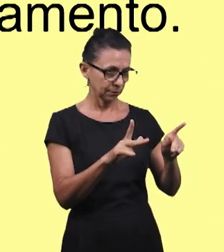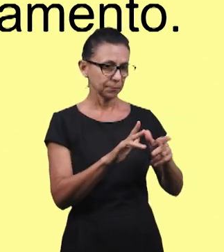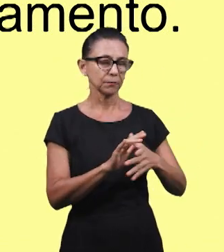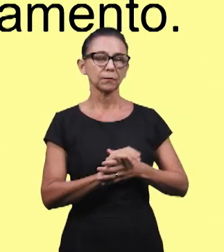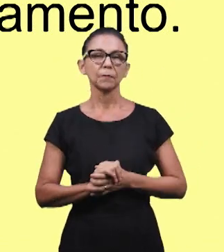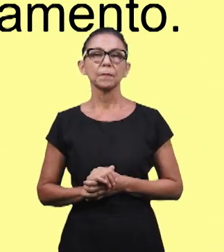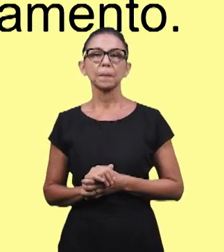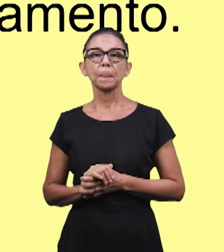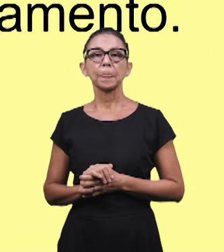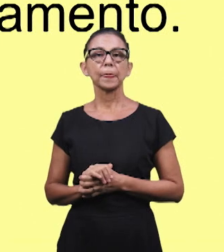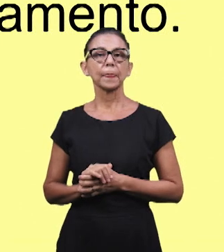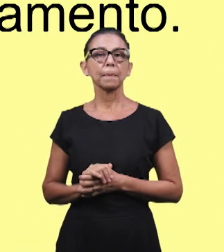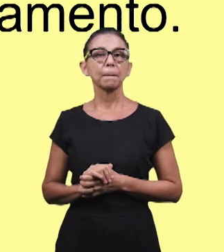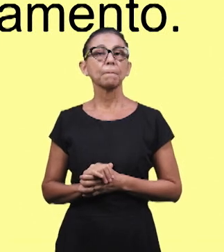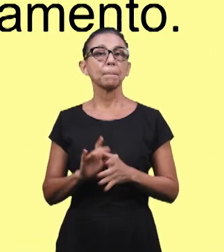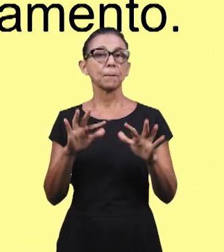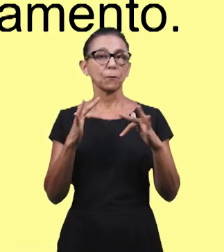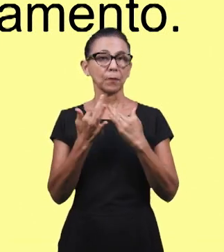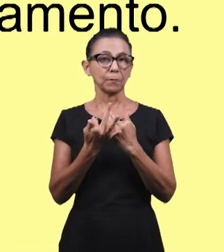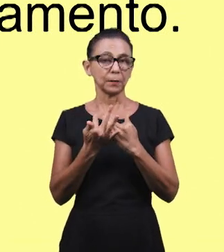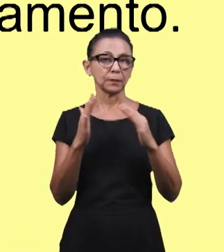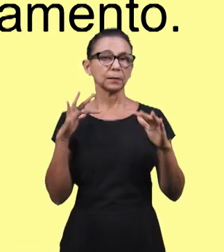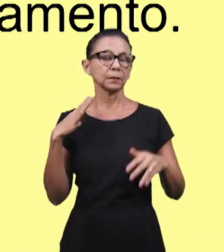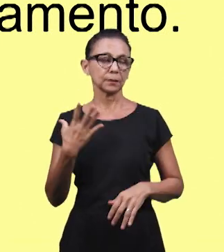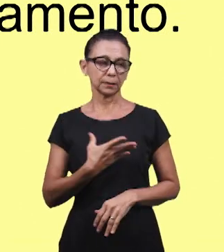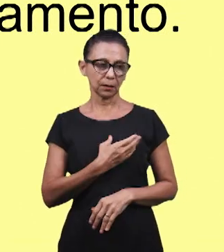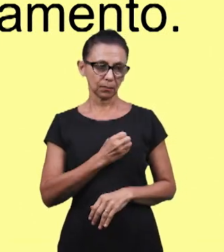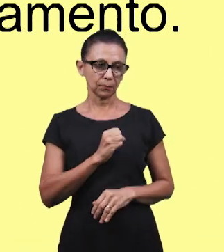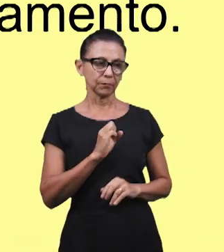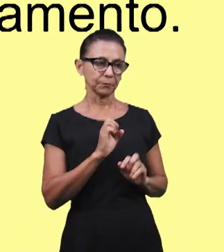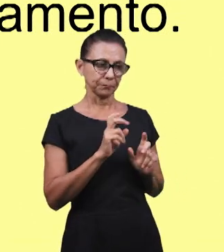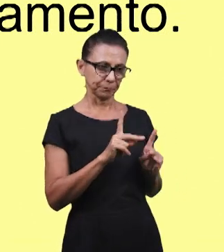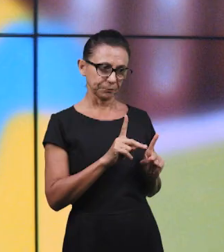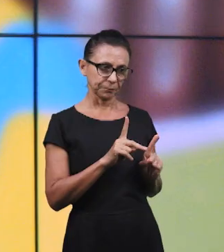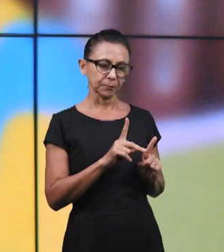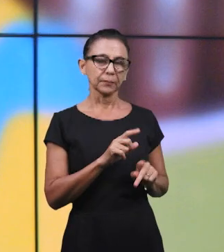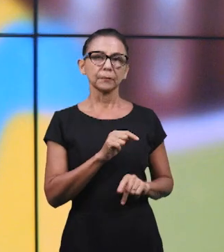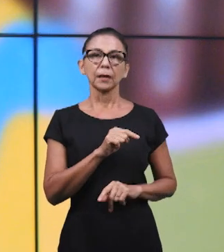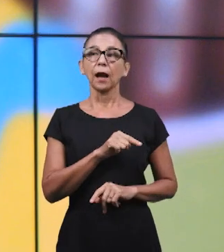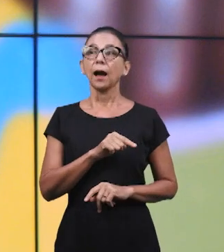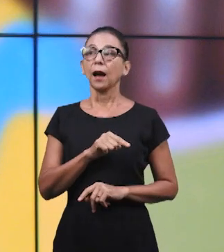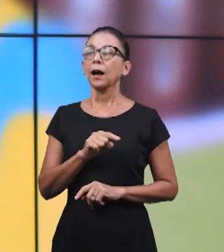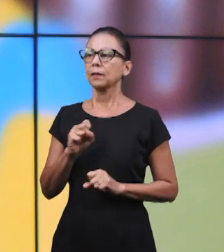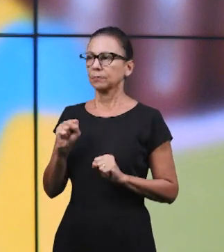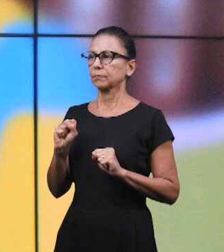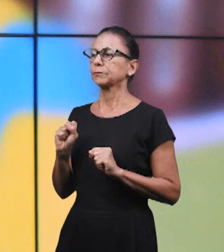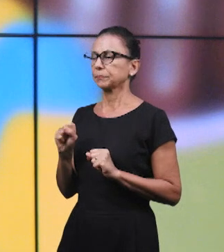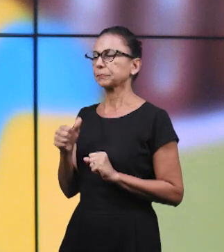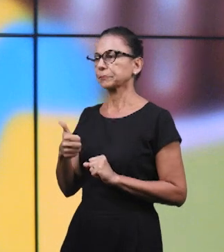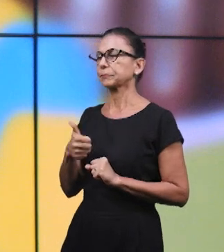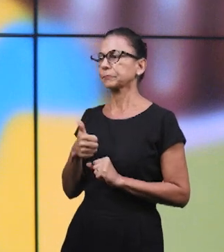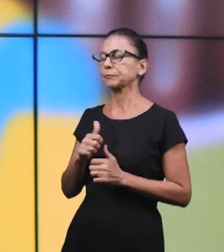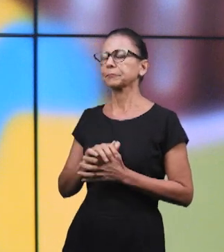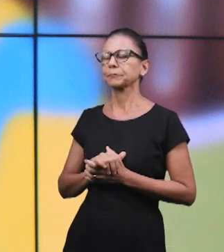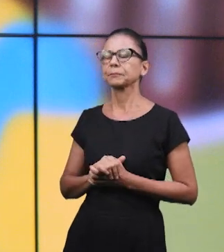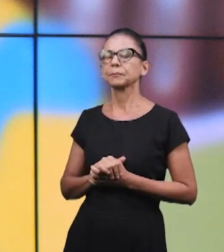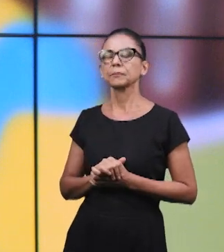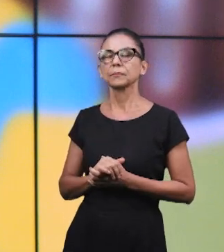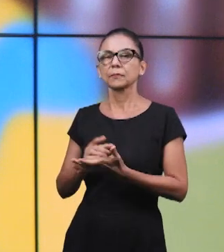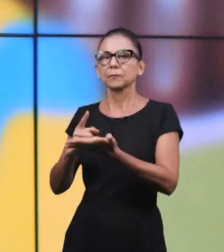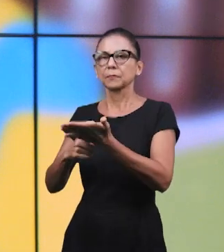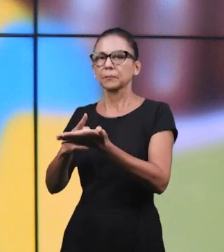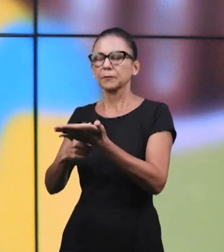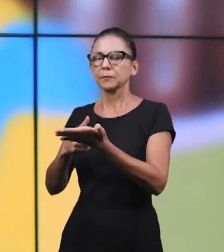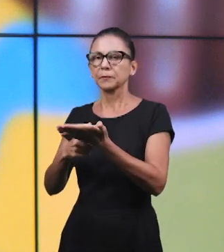une corde rouge qui devait être mise sur la fenêtre de sa maison. Ainsi, toute sa famille serait sauvée. Rahab a